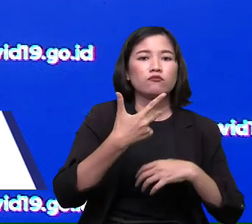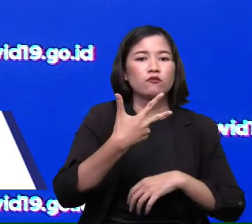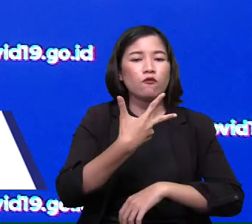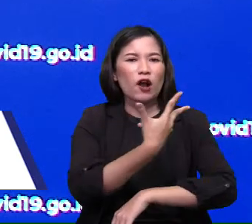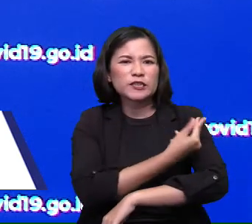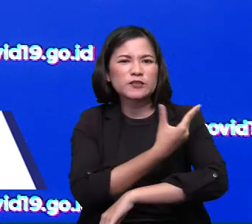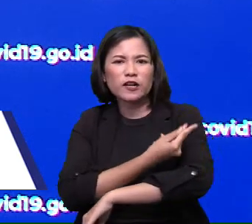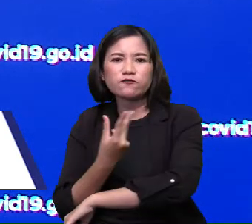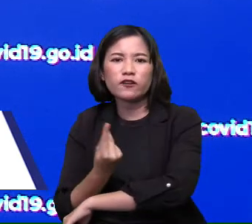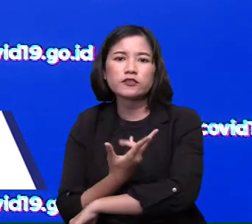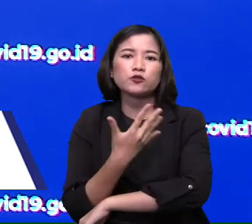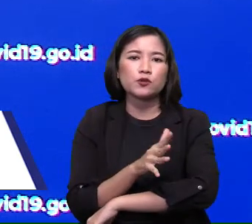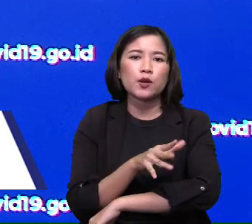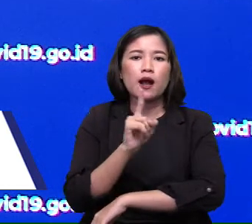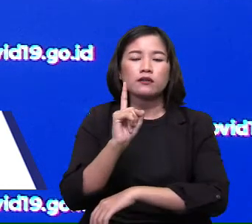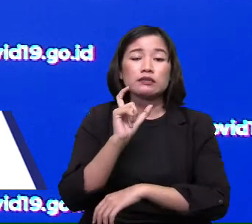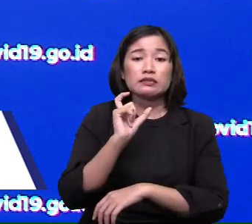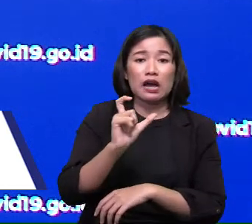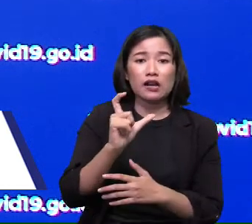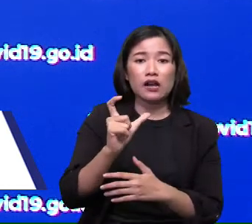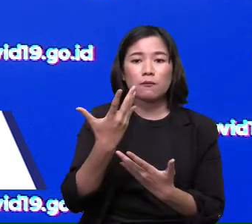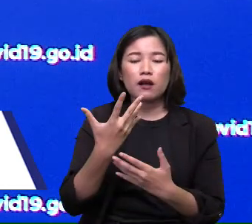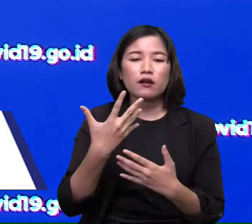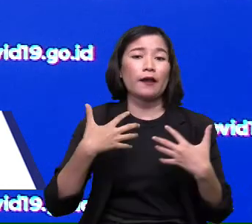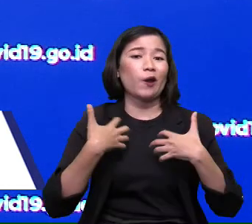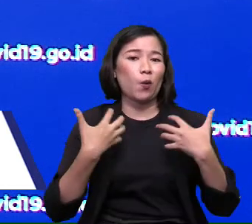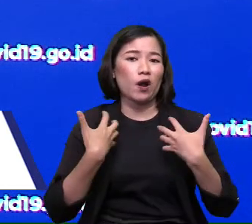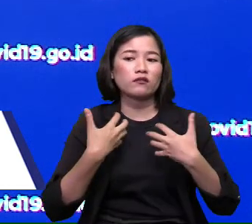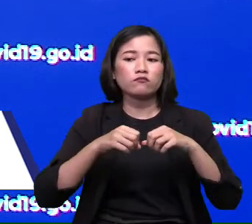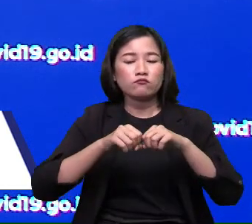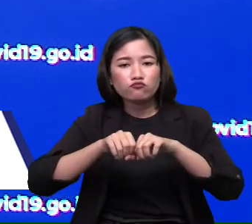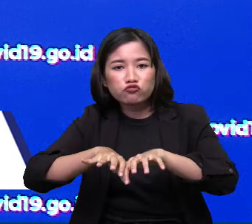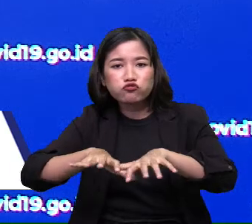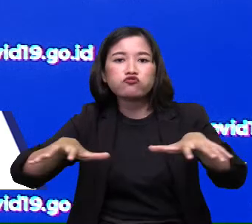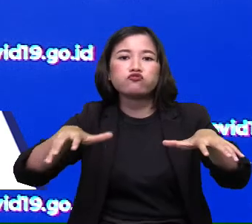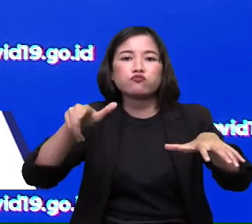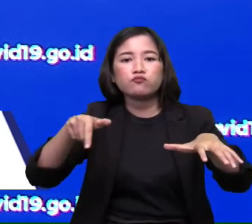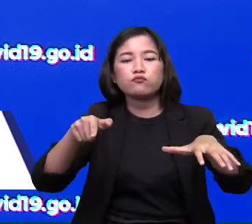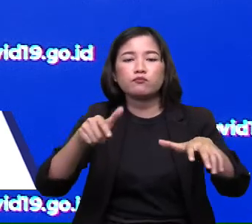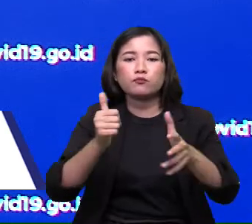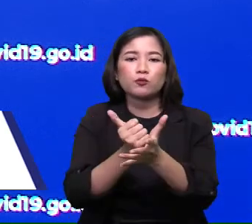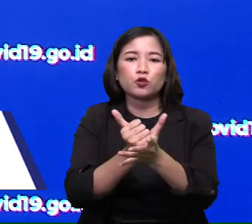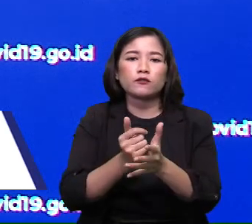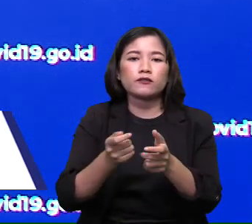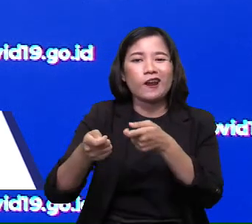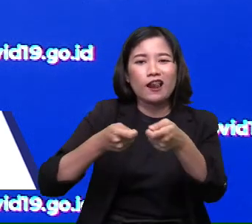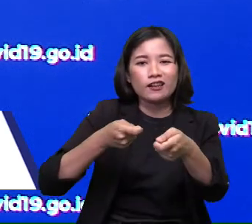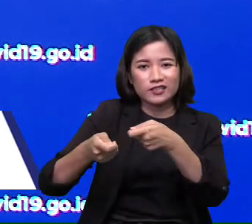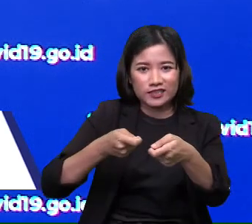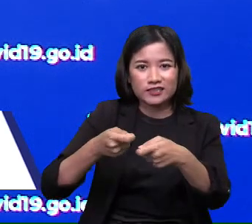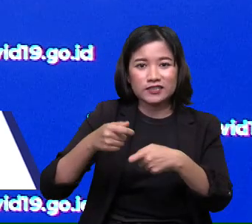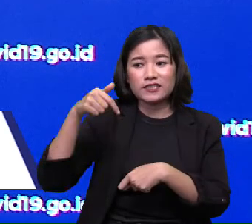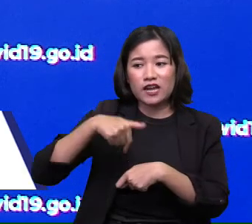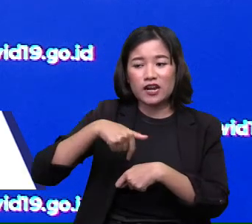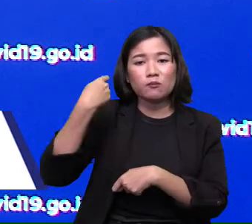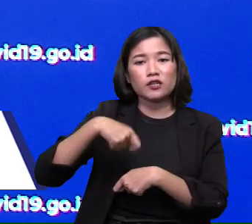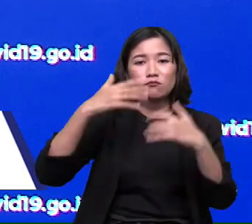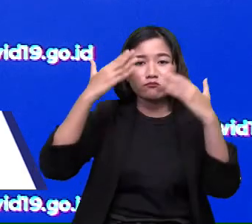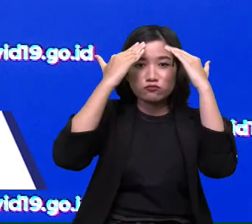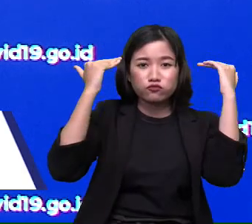kesejahteraan masyarakat dengan menjaga distribusi hewan ternak terkendali dengan baik saat ini Kementerian Pertanian